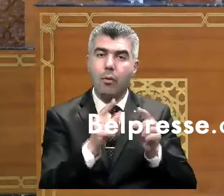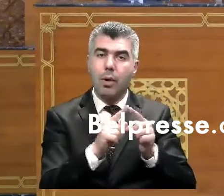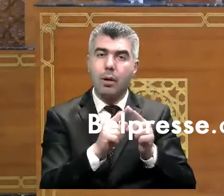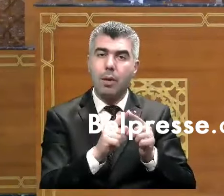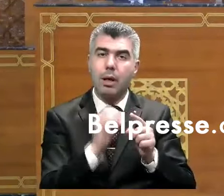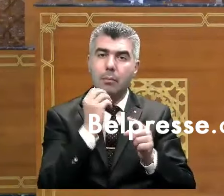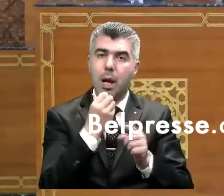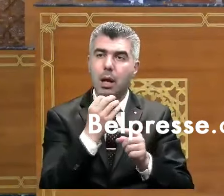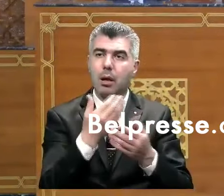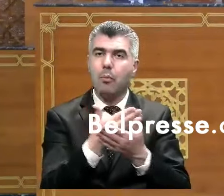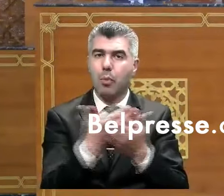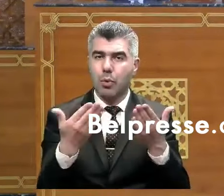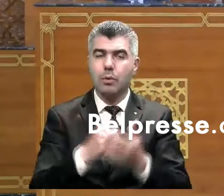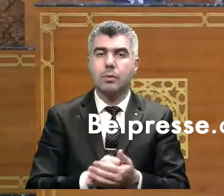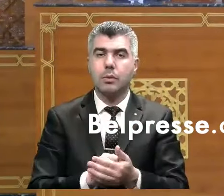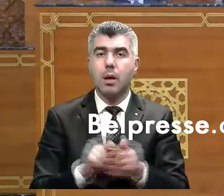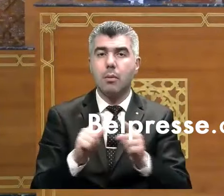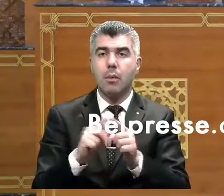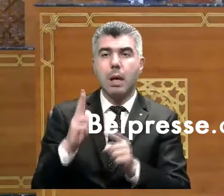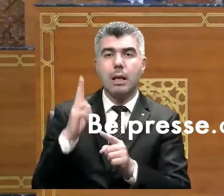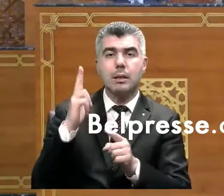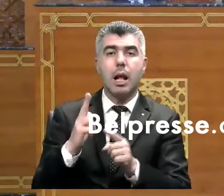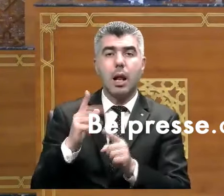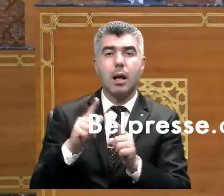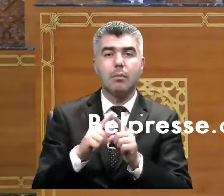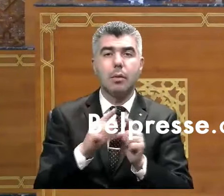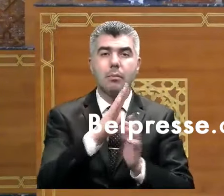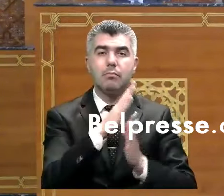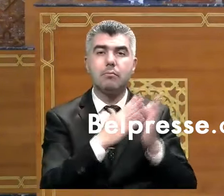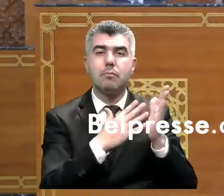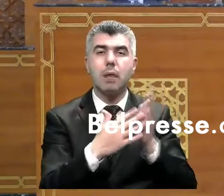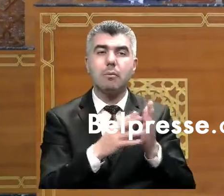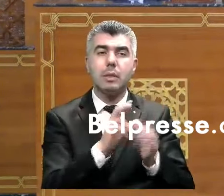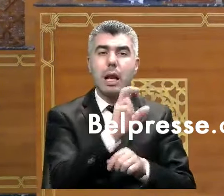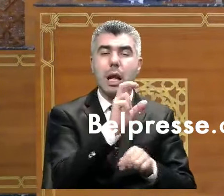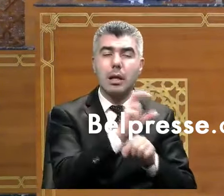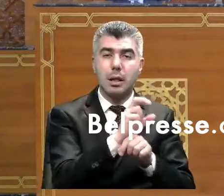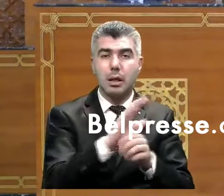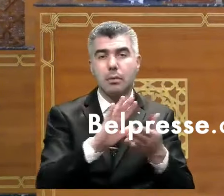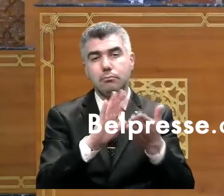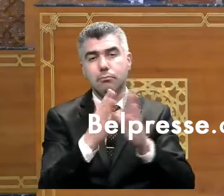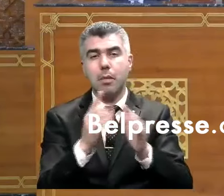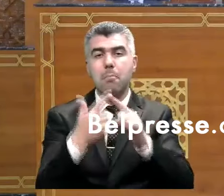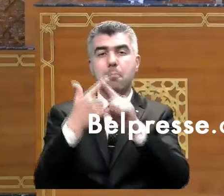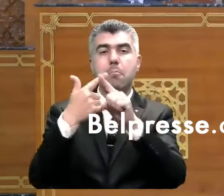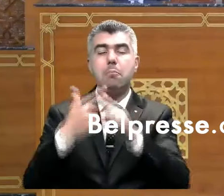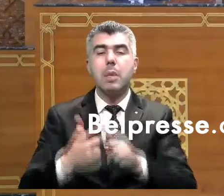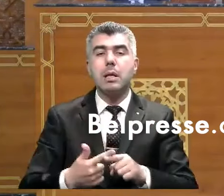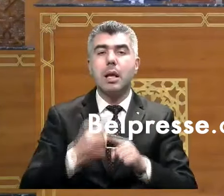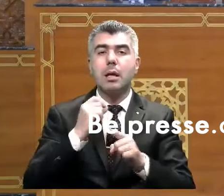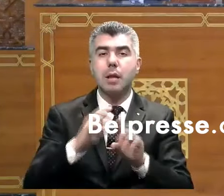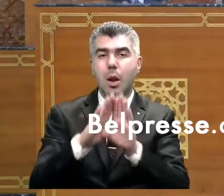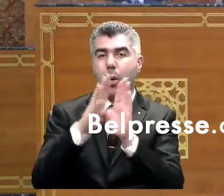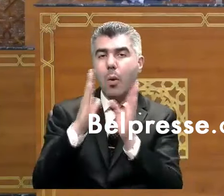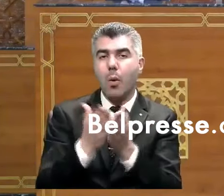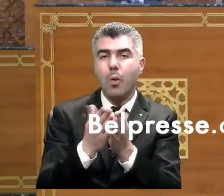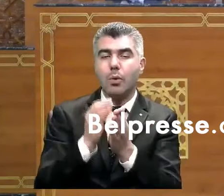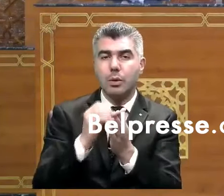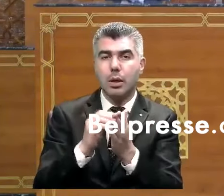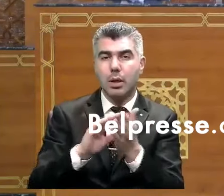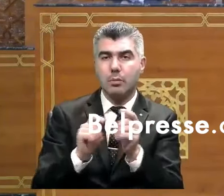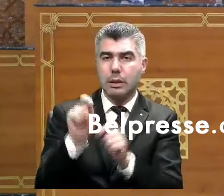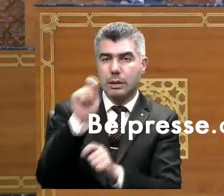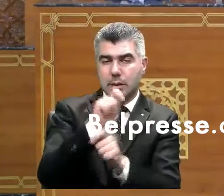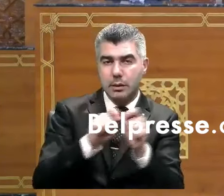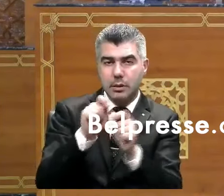الغذائيه ومنذ انطلاق استراتيجيه الجيل الاخضر بلغت الميزانيه الميزانيه مجموعه الاستثمارات